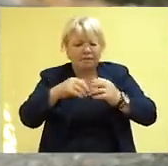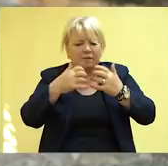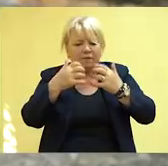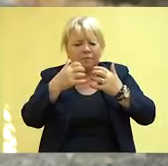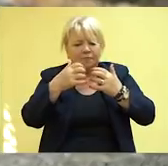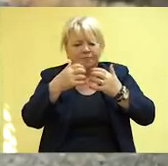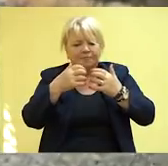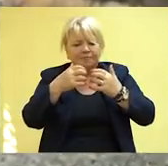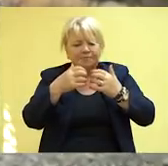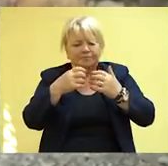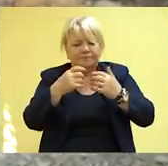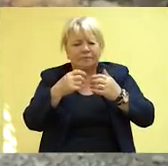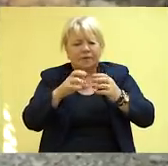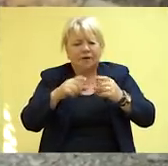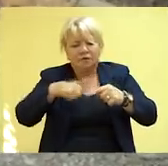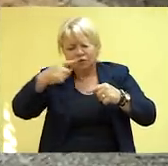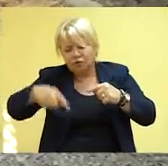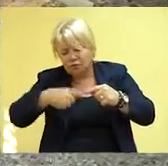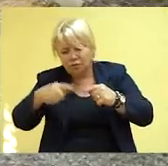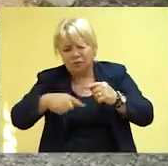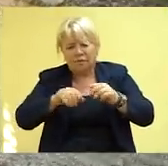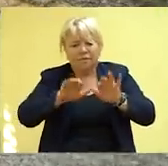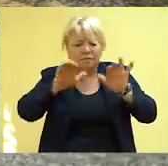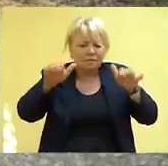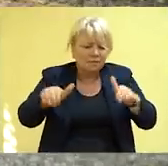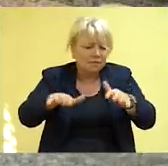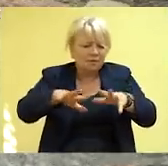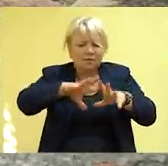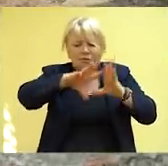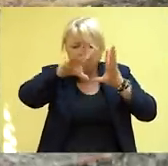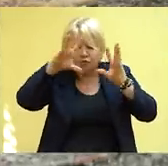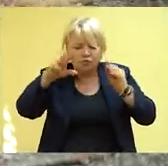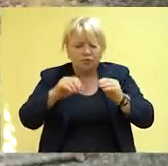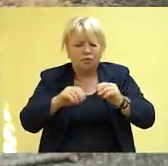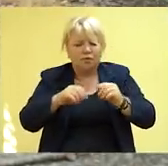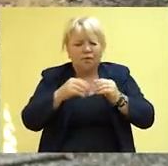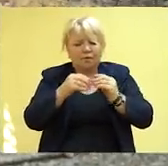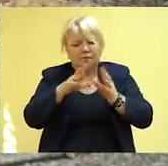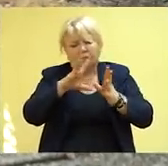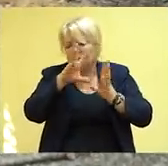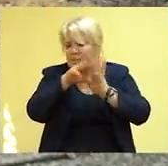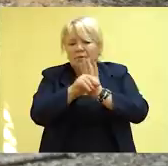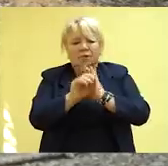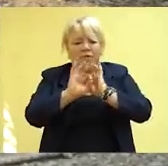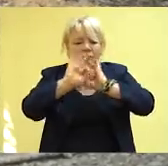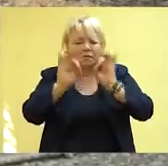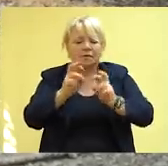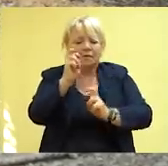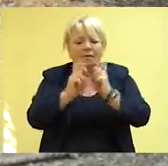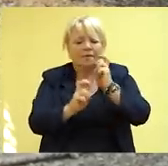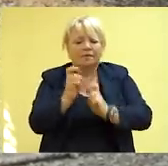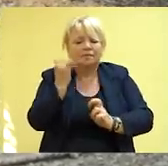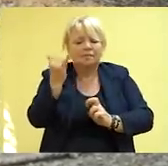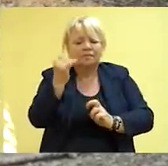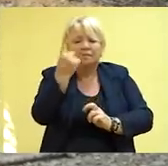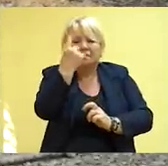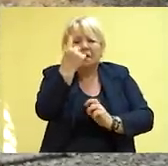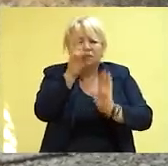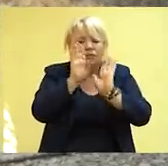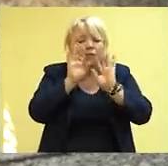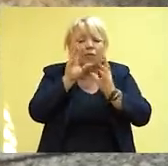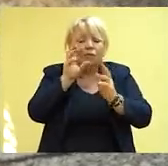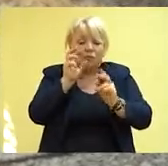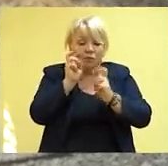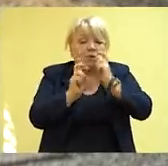ორიგინალი. ანუ შიტოკები და კარნიზები აბვეს ეგ არის აბვეს. დისკები და ასე შემდეგ, აი ყველაფერი ორიგინალი, მარტო ერთი არ